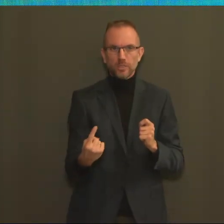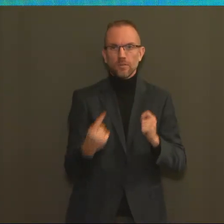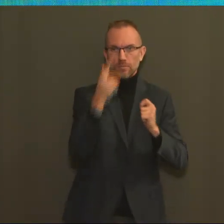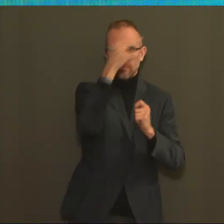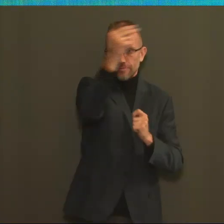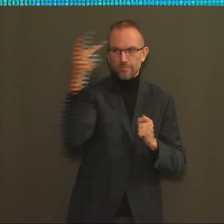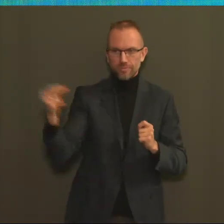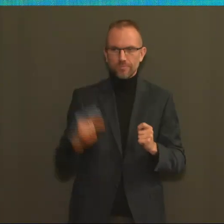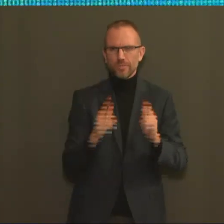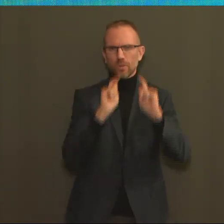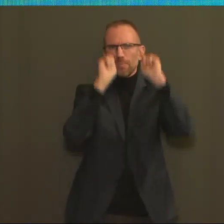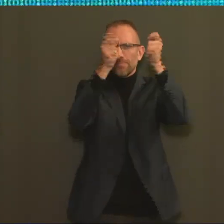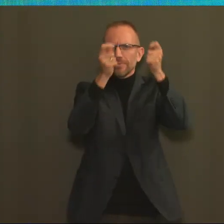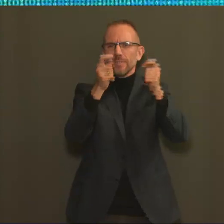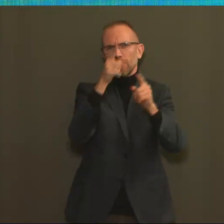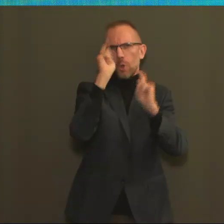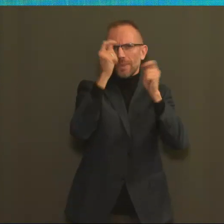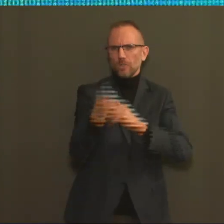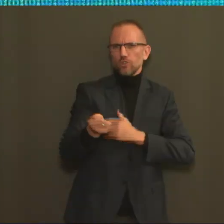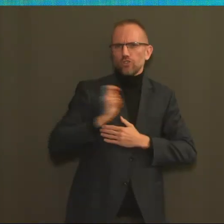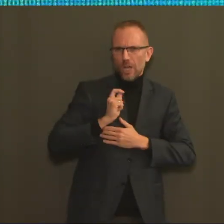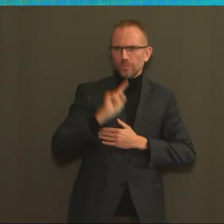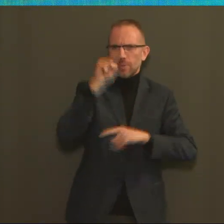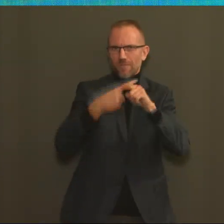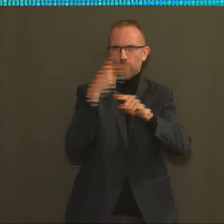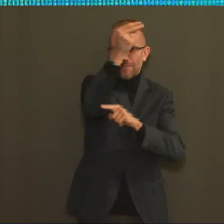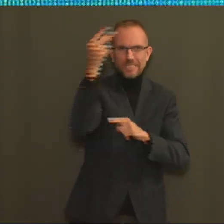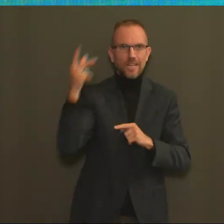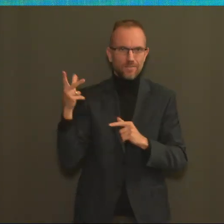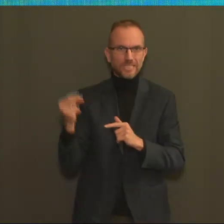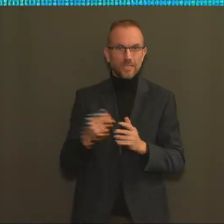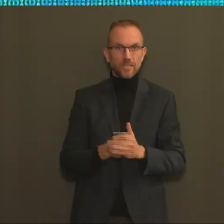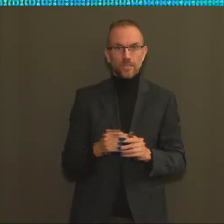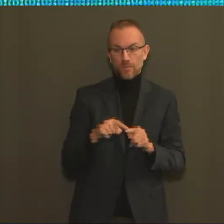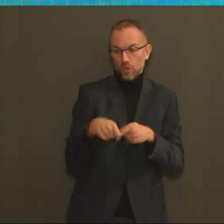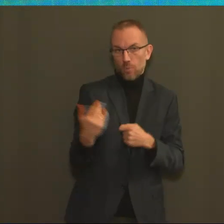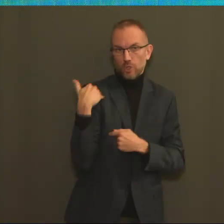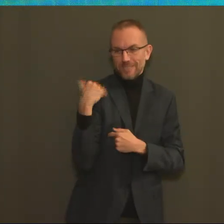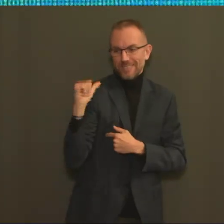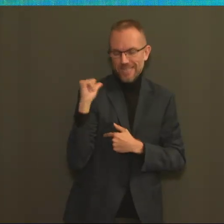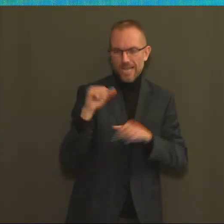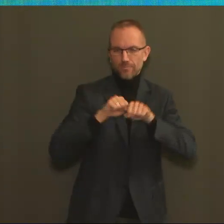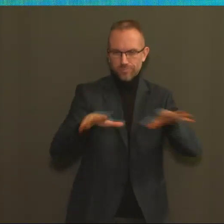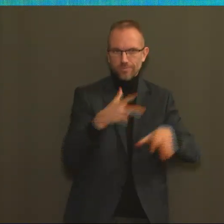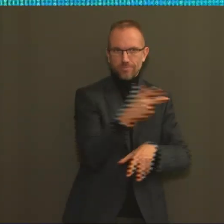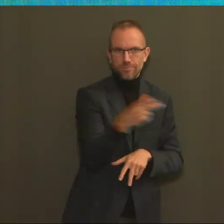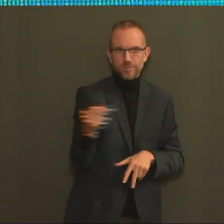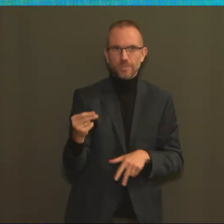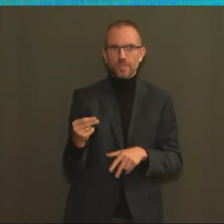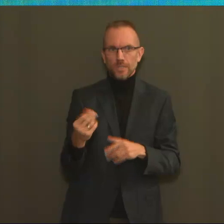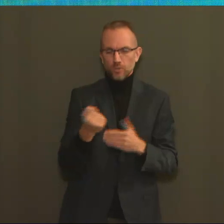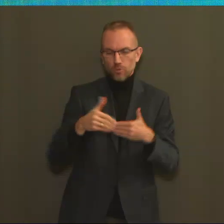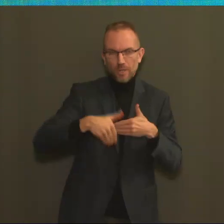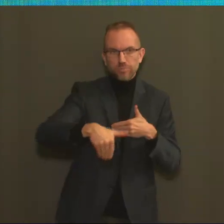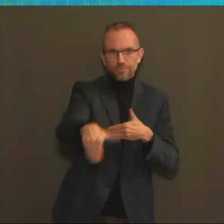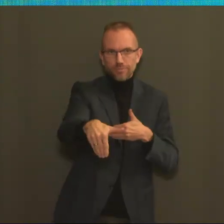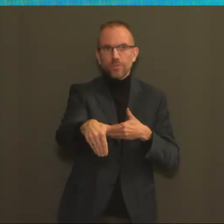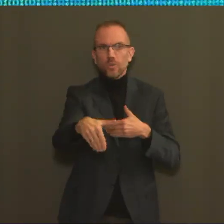lavazza show a commencé er is het bos fifa ik allemaal sets hem een dat is ook op ito simply